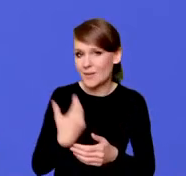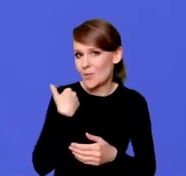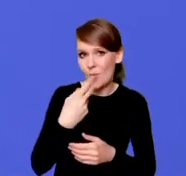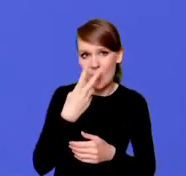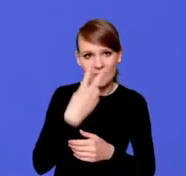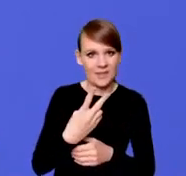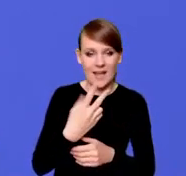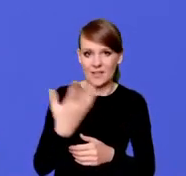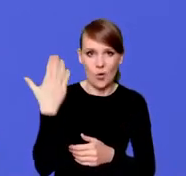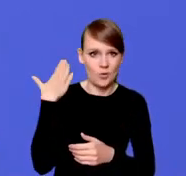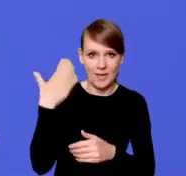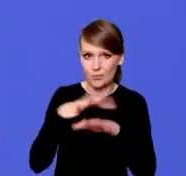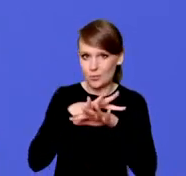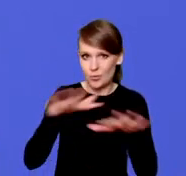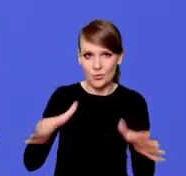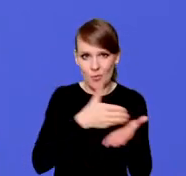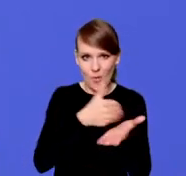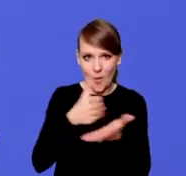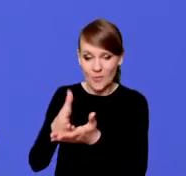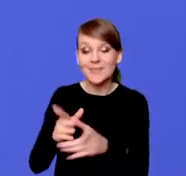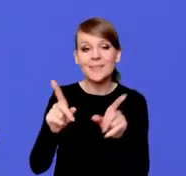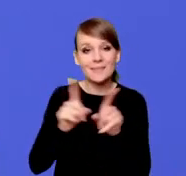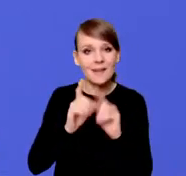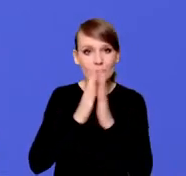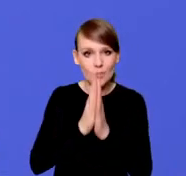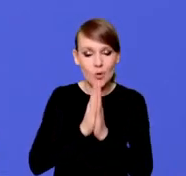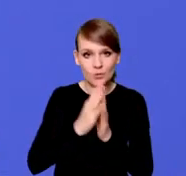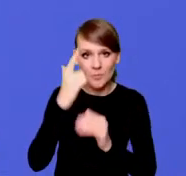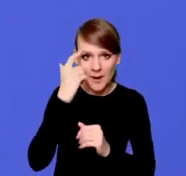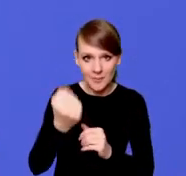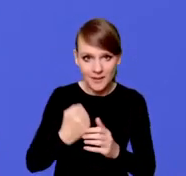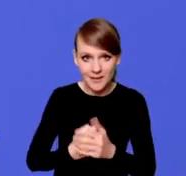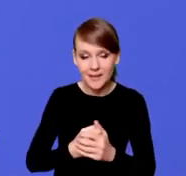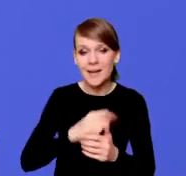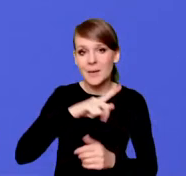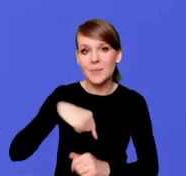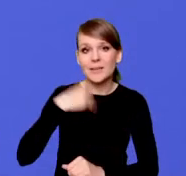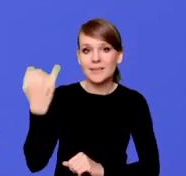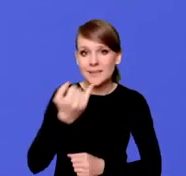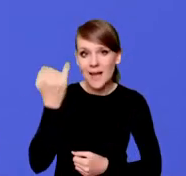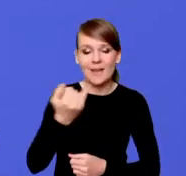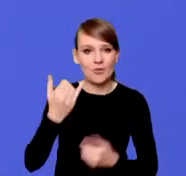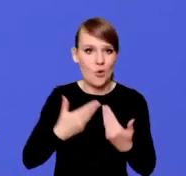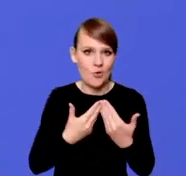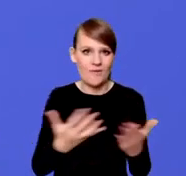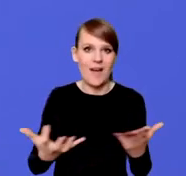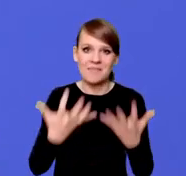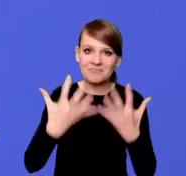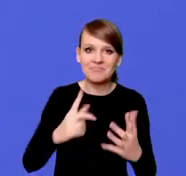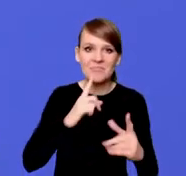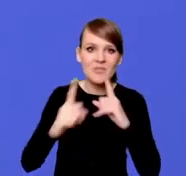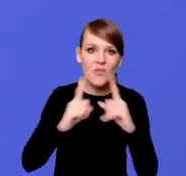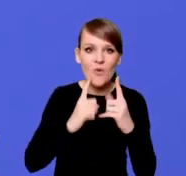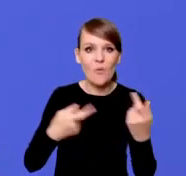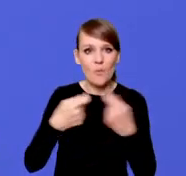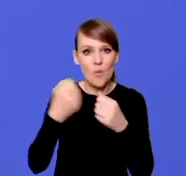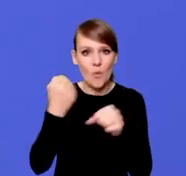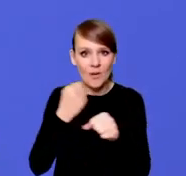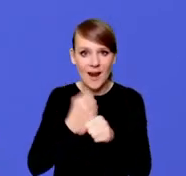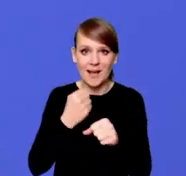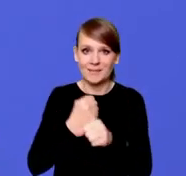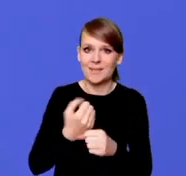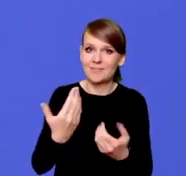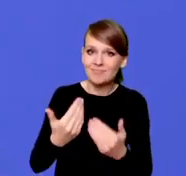czasie. Prosimy też pamiętać, że zawsze jesteśmy otwarci na rozmowę, współpracę i wsparcie Państwa w